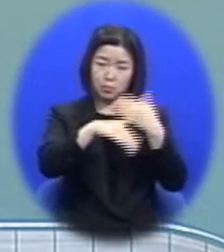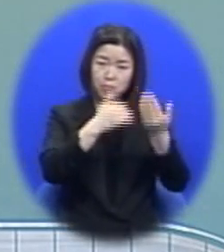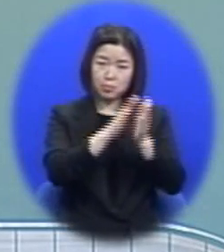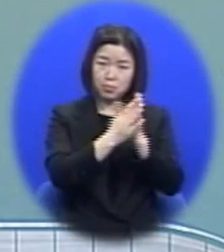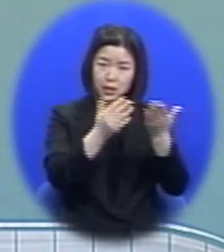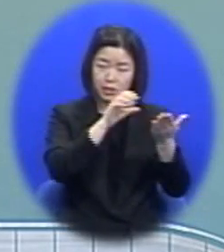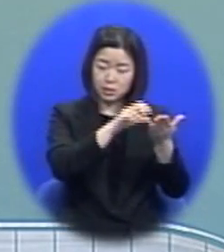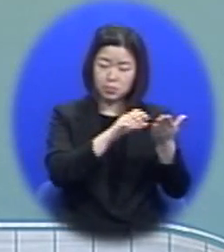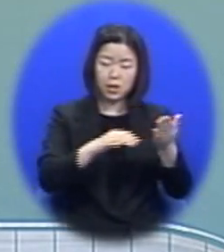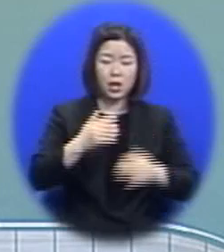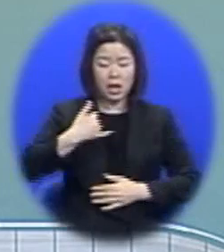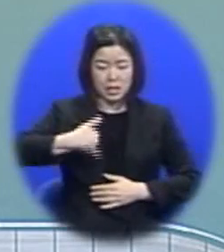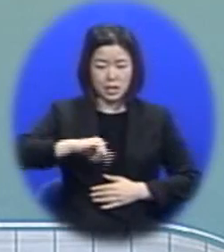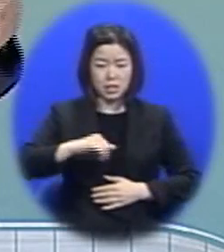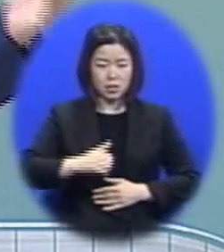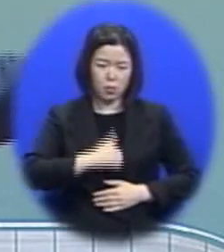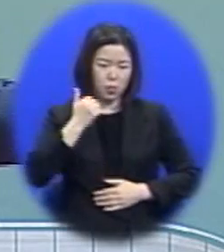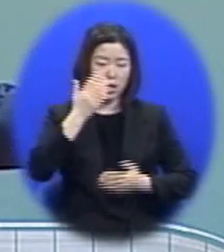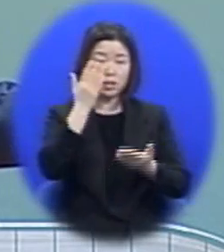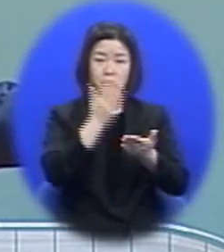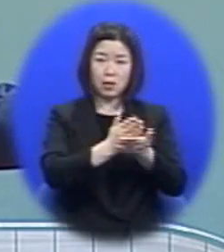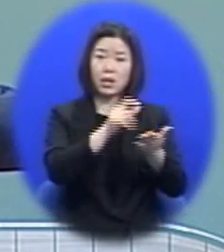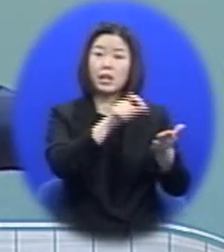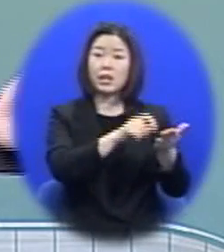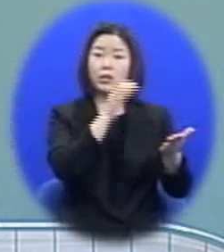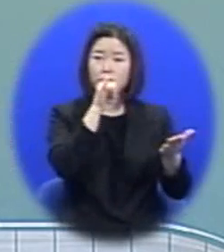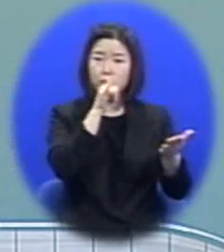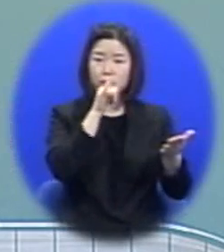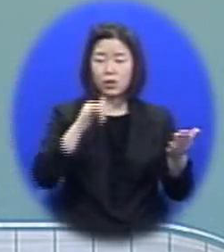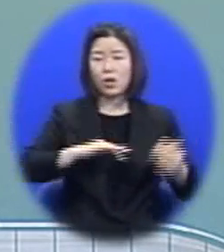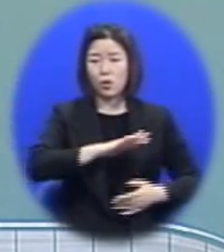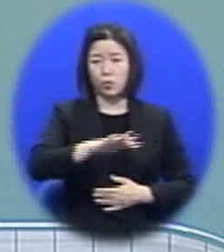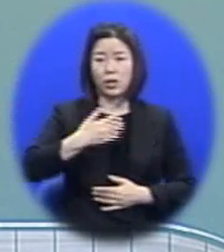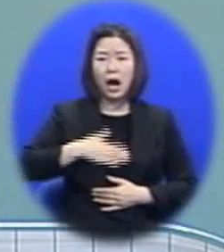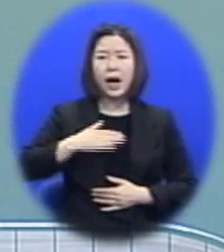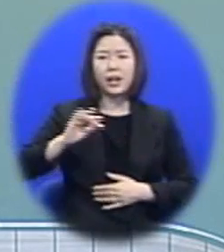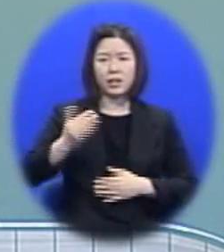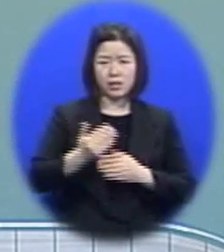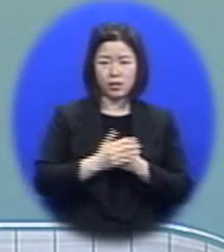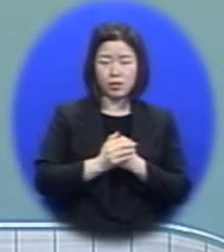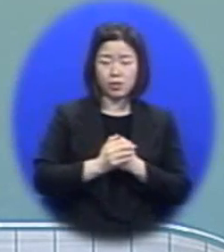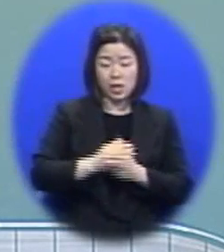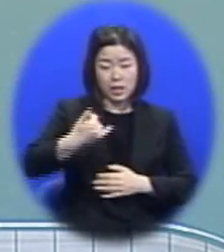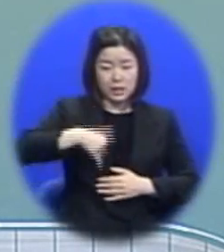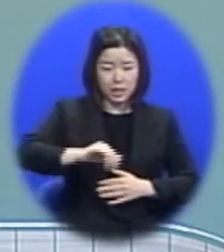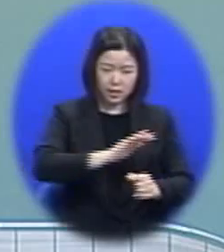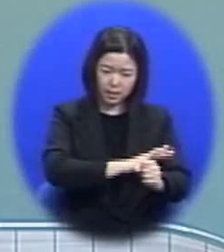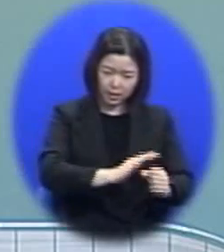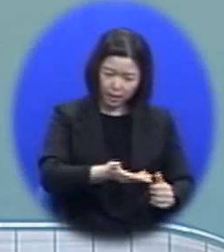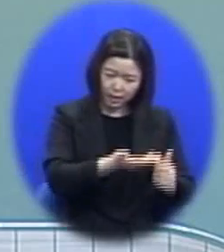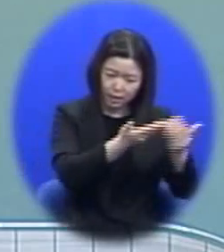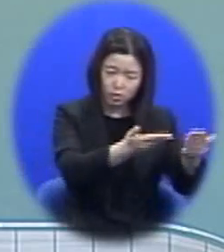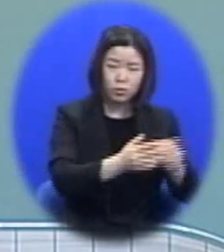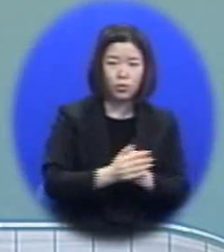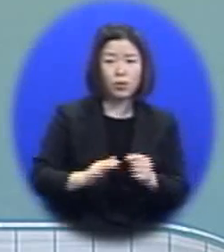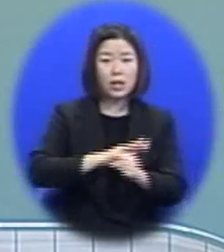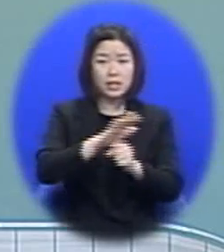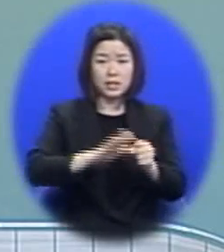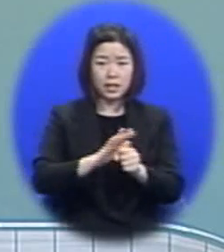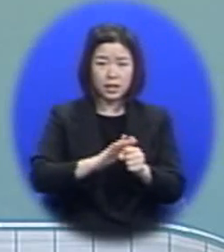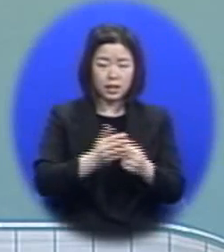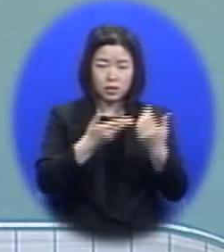말씀하신 겁니다 여러분 우리가 알아야 돼요 우리가 그렇게 자녀에게 잘해 주고 사랑하고 그리고 자녀가